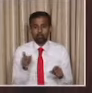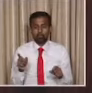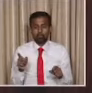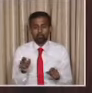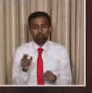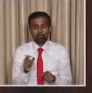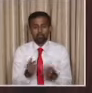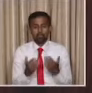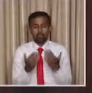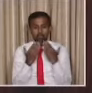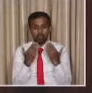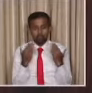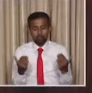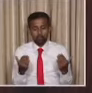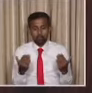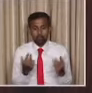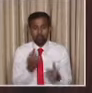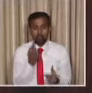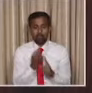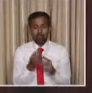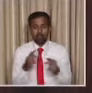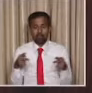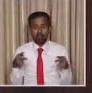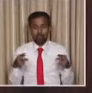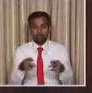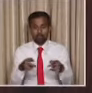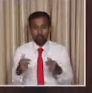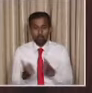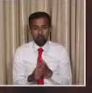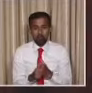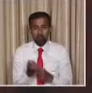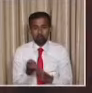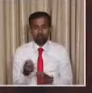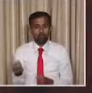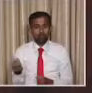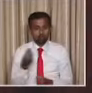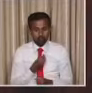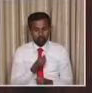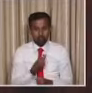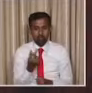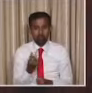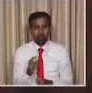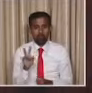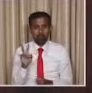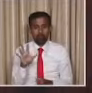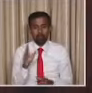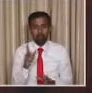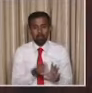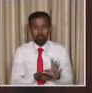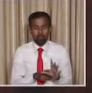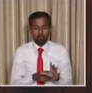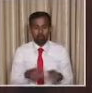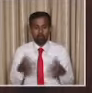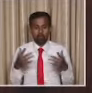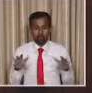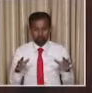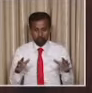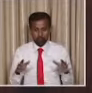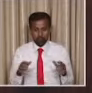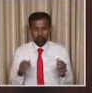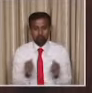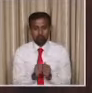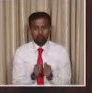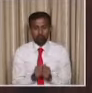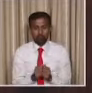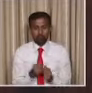එතුමාට ස්තුතිවන්ත වෙනවා. මධ්‍යම අධිවේගී මාර්ගයට මුදල් වෙන් කරලා 2025 වෙනකොට මේක නිමකරන්න කටයුතු